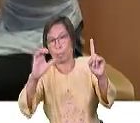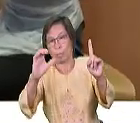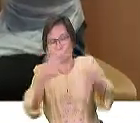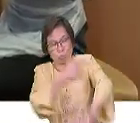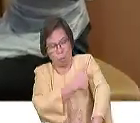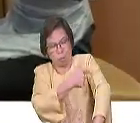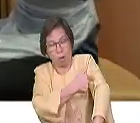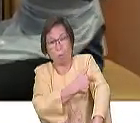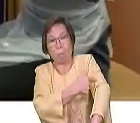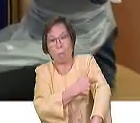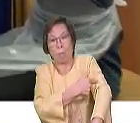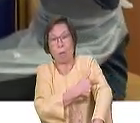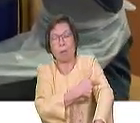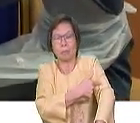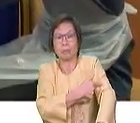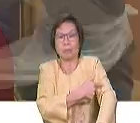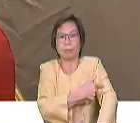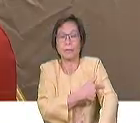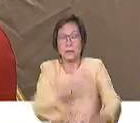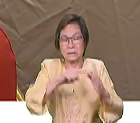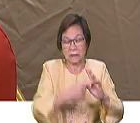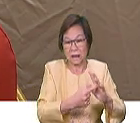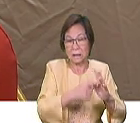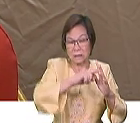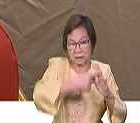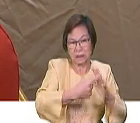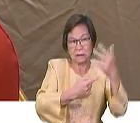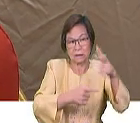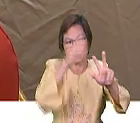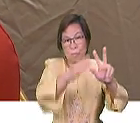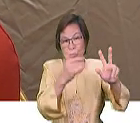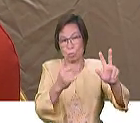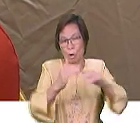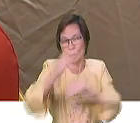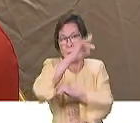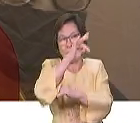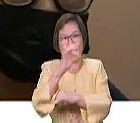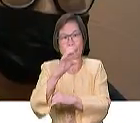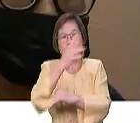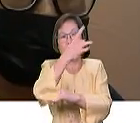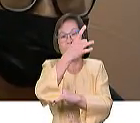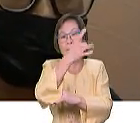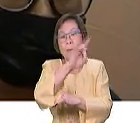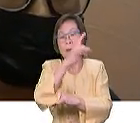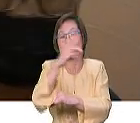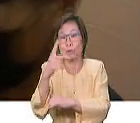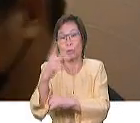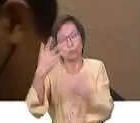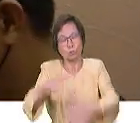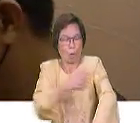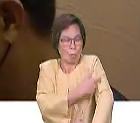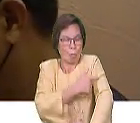dos vaksin diberikan kepada penerima. Sejak beroperasi 13 Jun lepas, lebih 18,000 dos telah diberi kepada